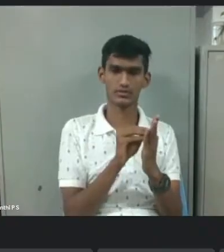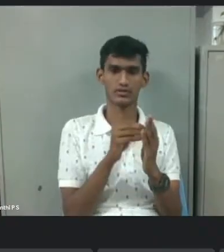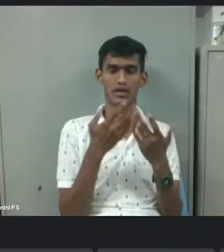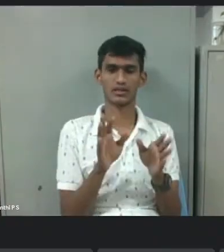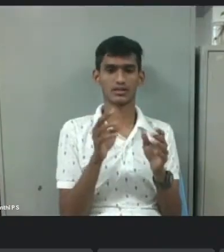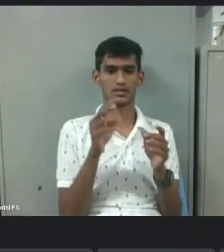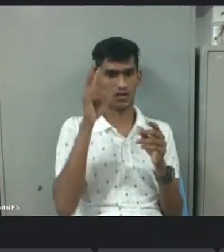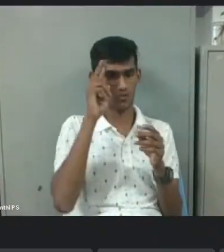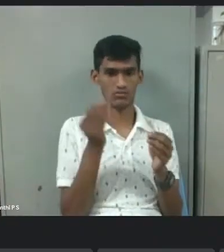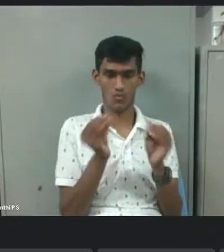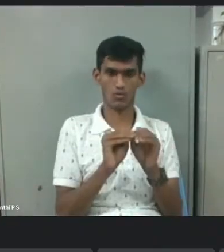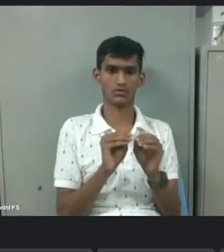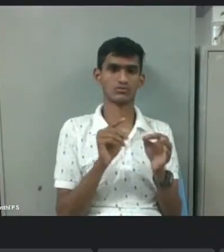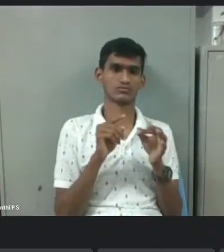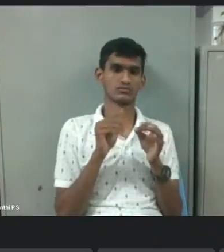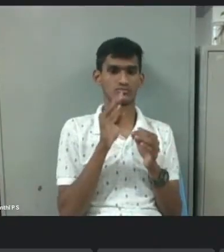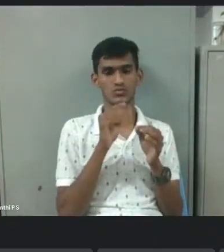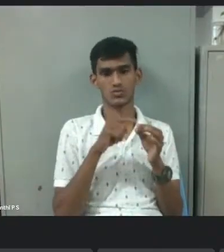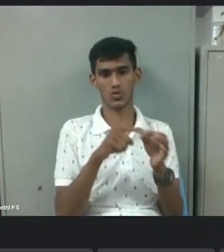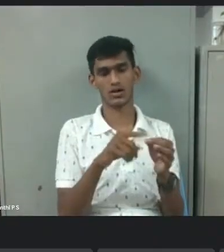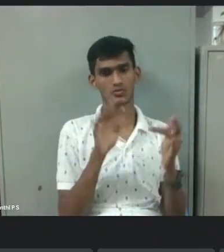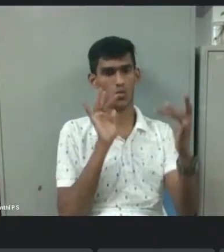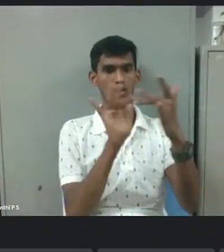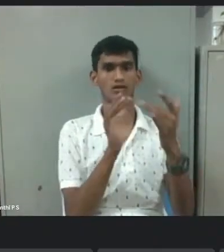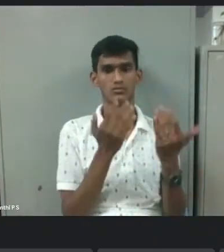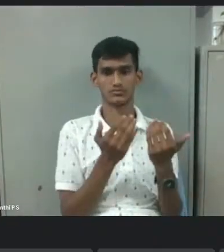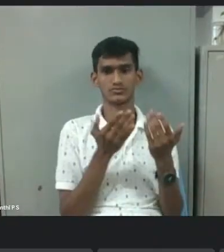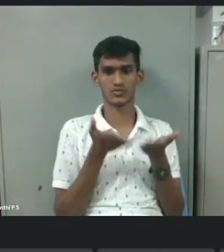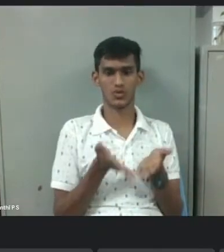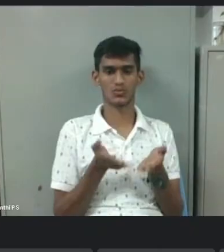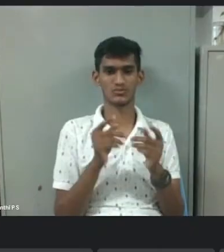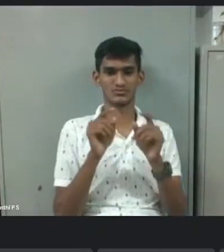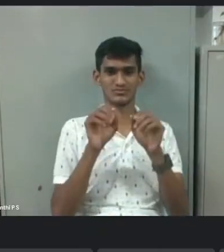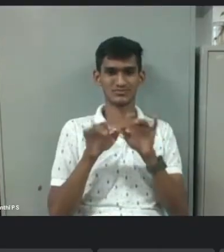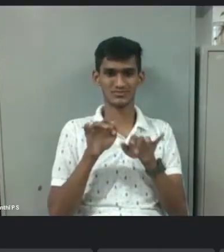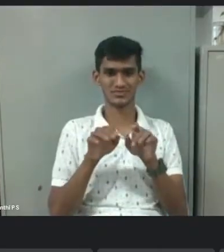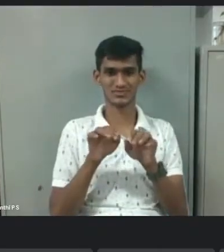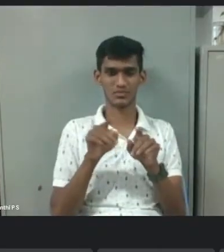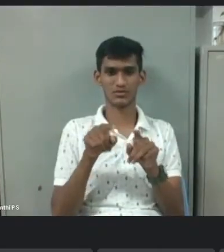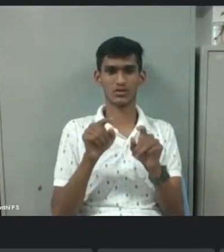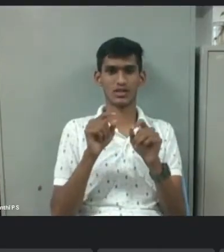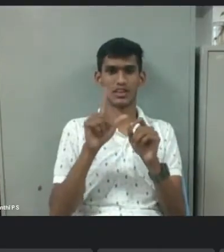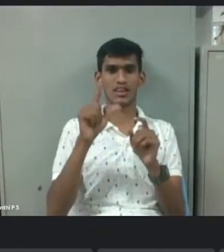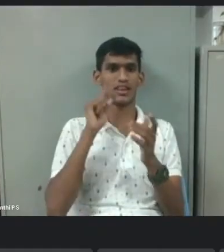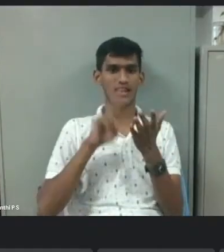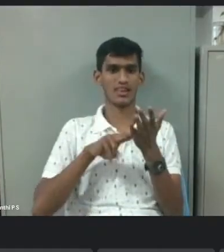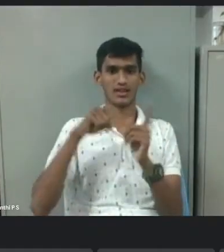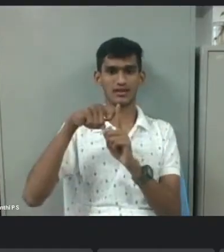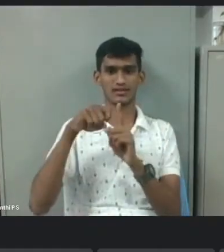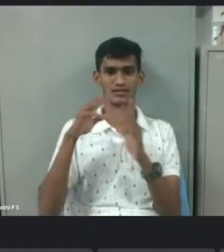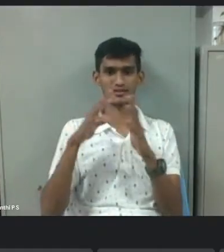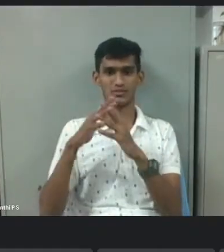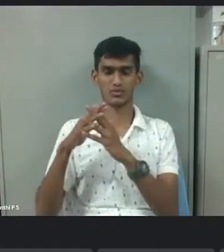ചോദിക്കാവുന്നതാണ്. ഇപ്പൊ നമ്മുടെ ചാറ്റ് ബോക്സിൽ ഒരു ലിങ്ക് കൂടി വന്നിട്ടുണ്ട്, ഒരു ചോദ്യാവലി. ആ ലിങ്ക് ക്ലിക്ക് ചെയ്ത് ആ